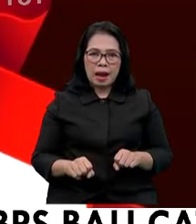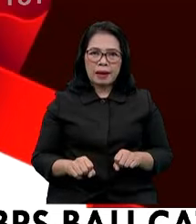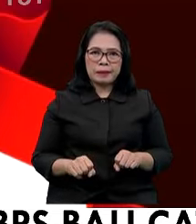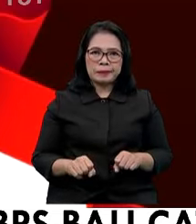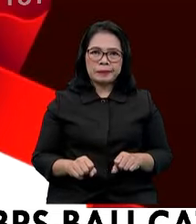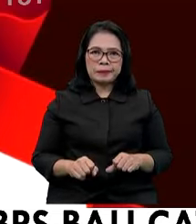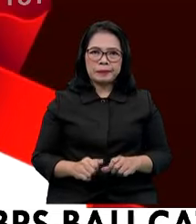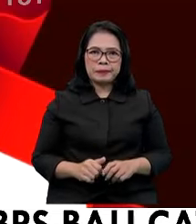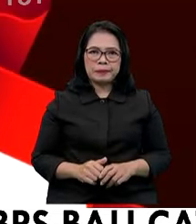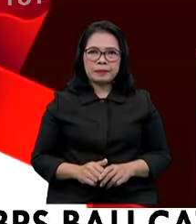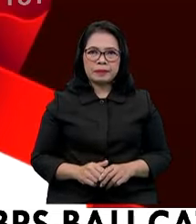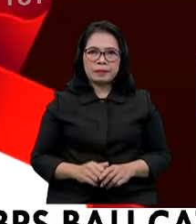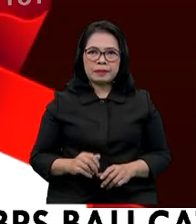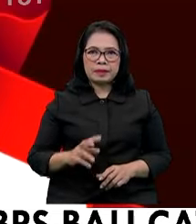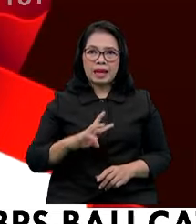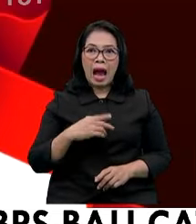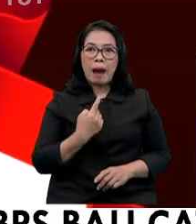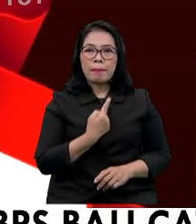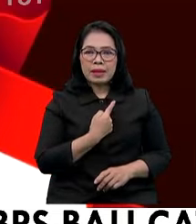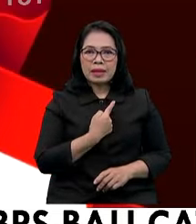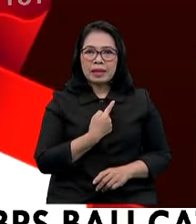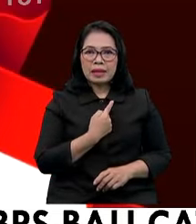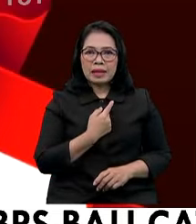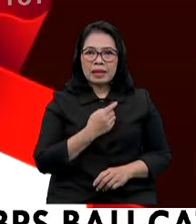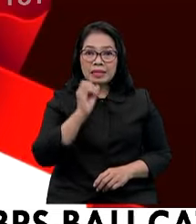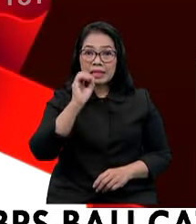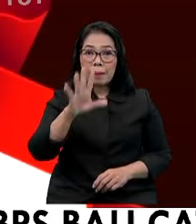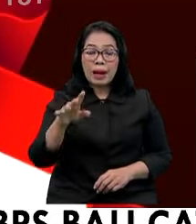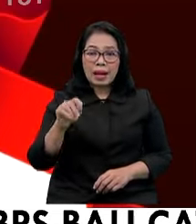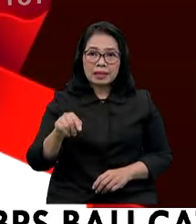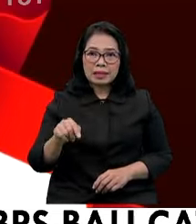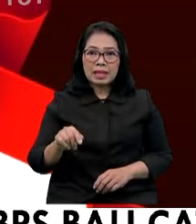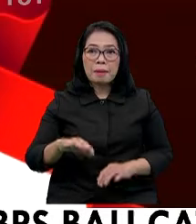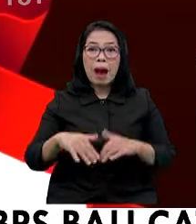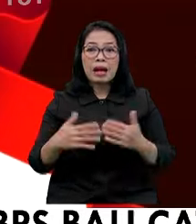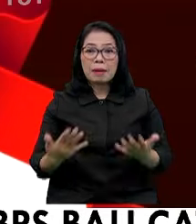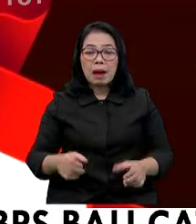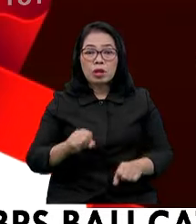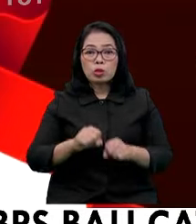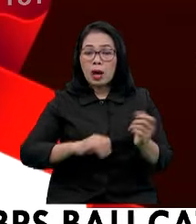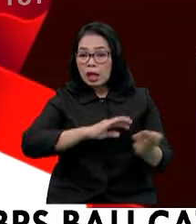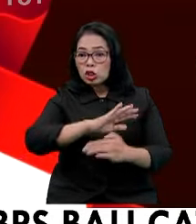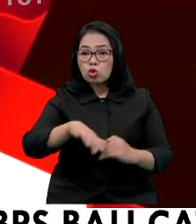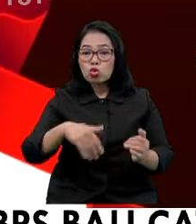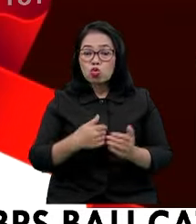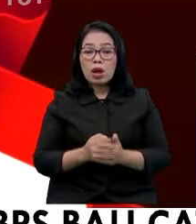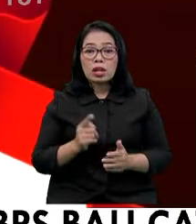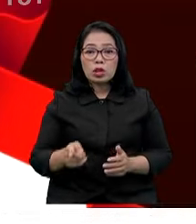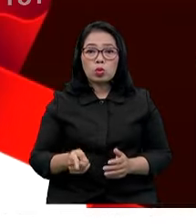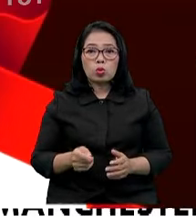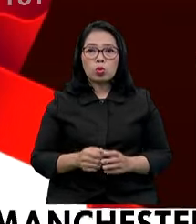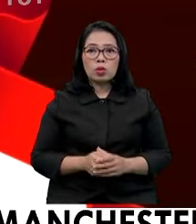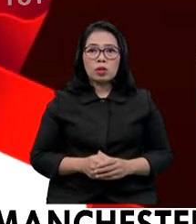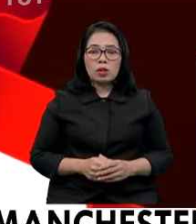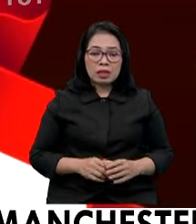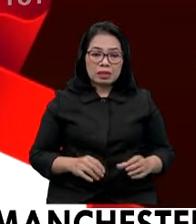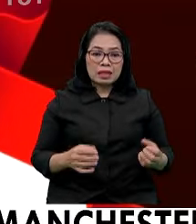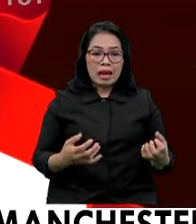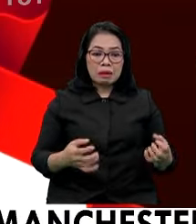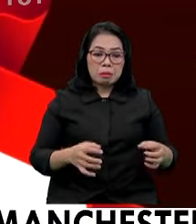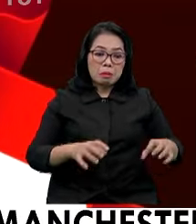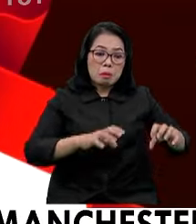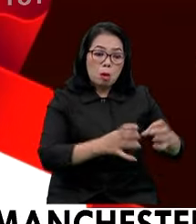supaya kami kami sampaikan di sini adalah bagaimana supaya keseluruhan itu supaya kep ini jangan ada